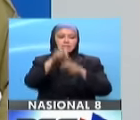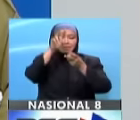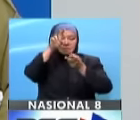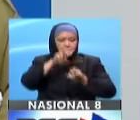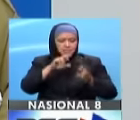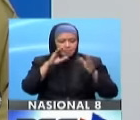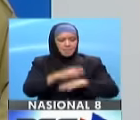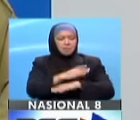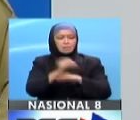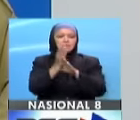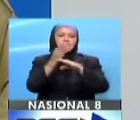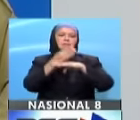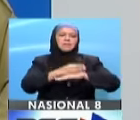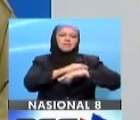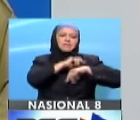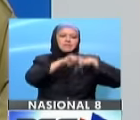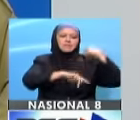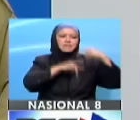sasiah.